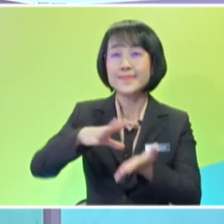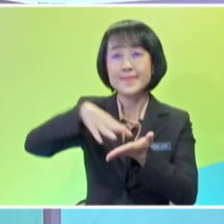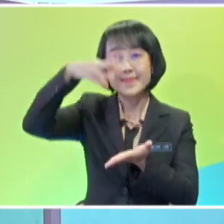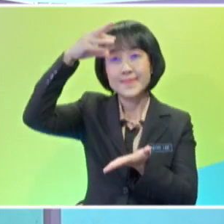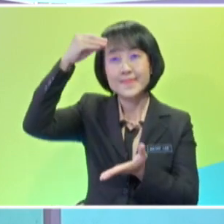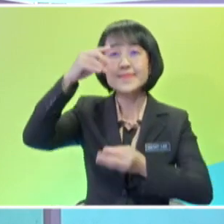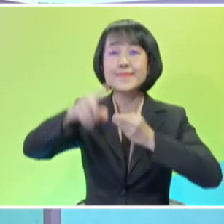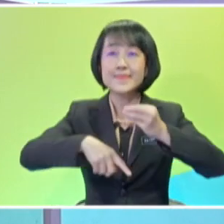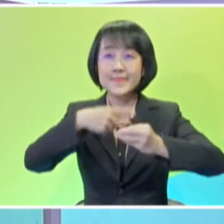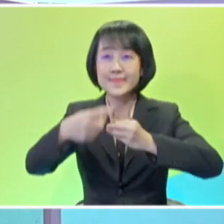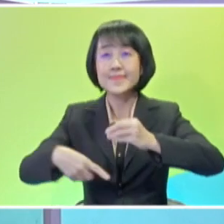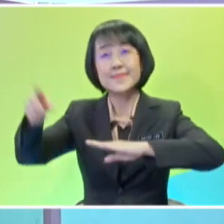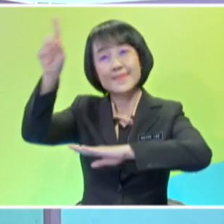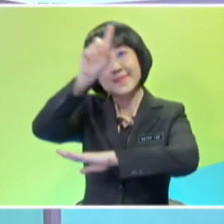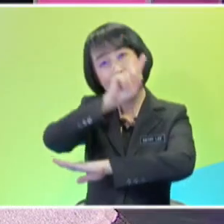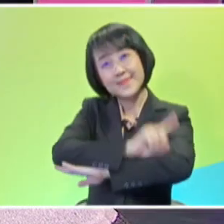tentang hari